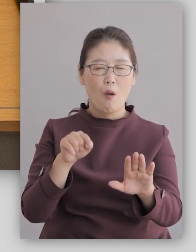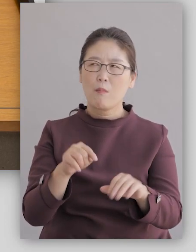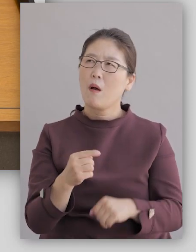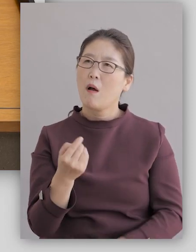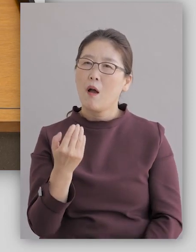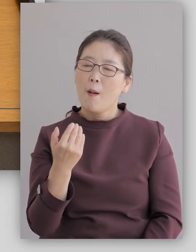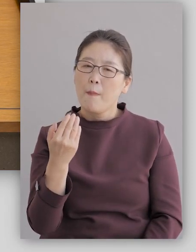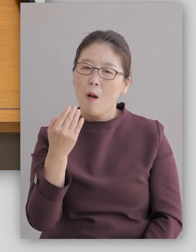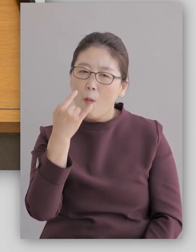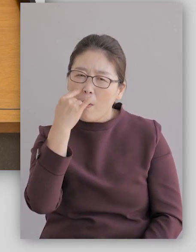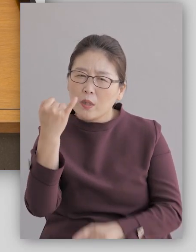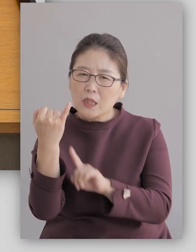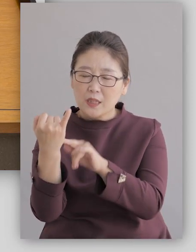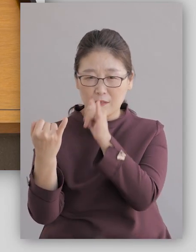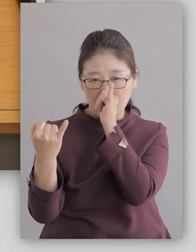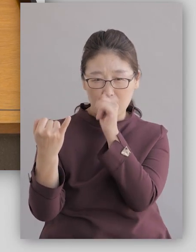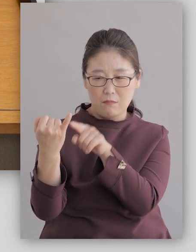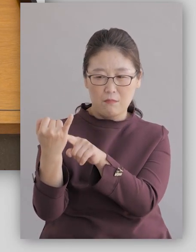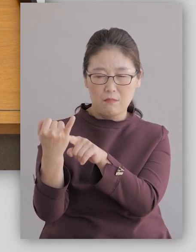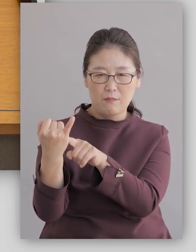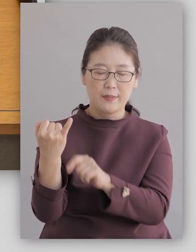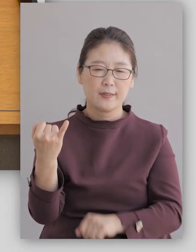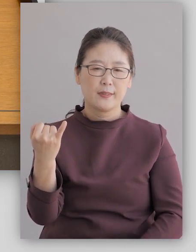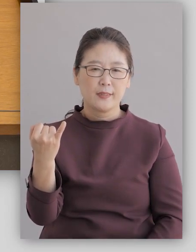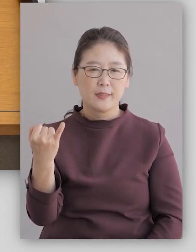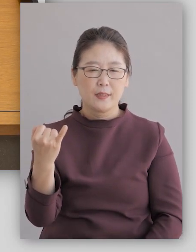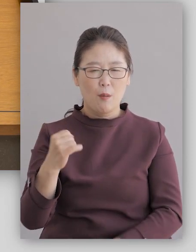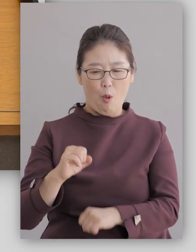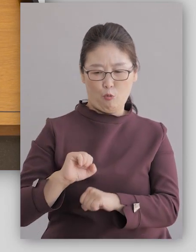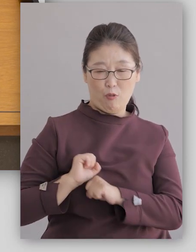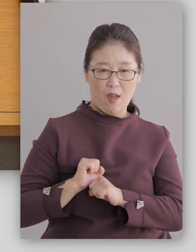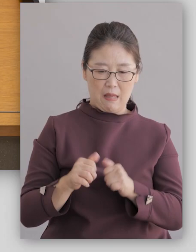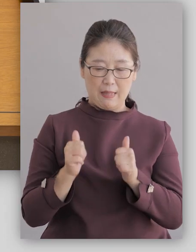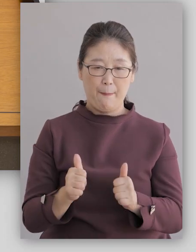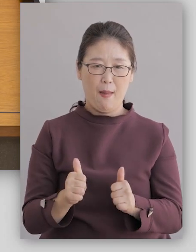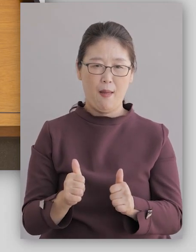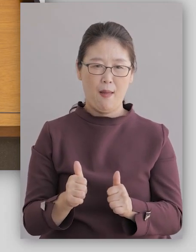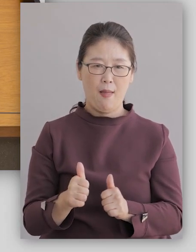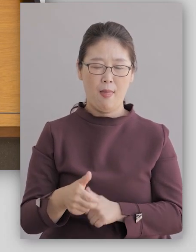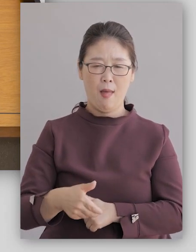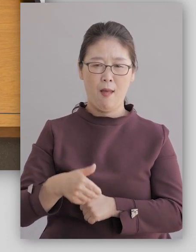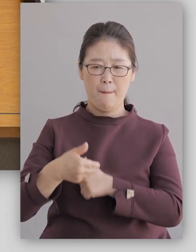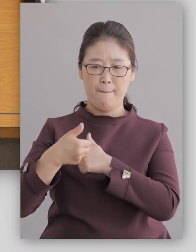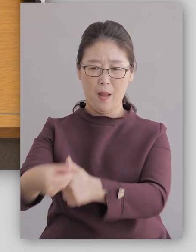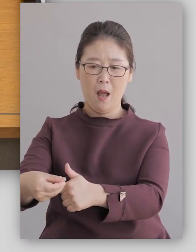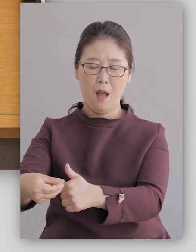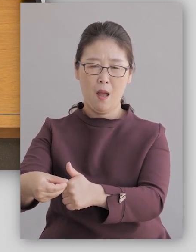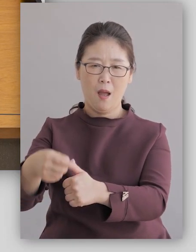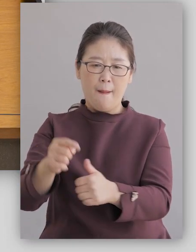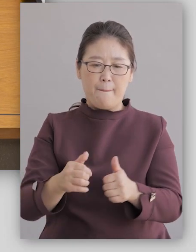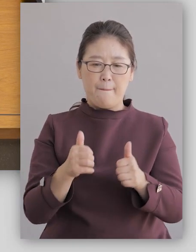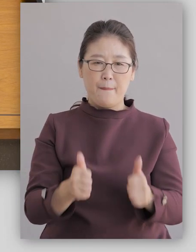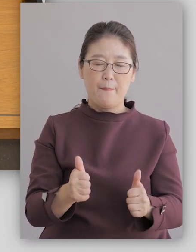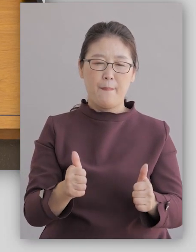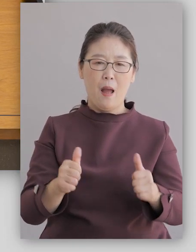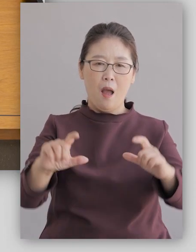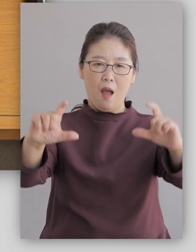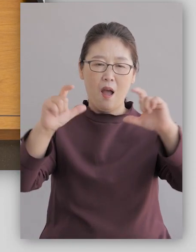한 어머니가 군사재판에 해부가 돼서 판결을 받기 직전의